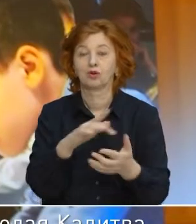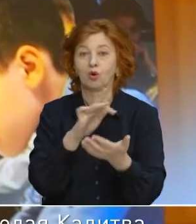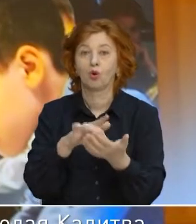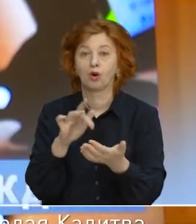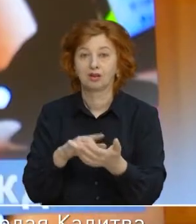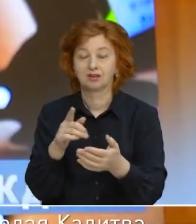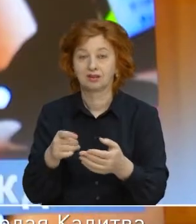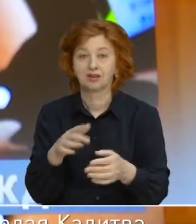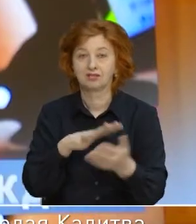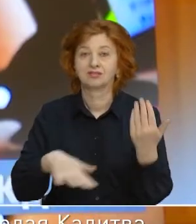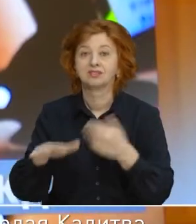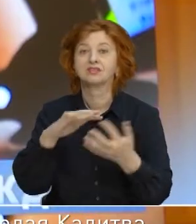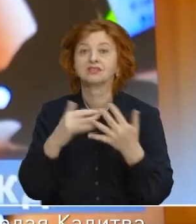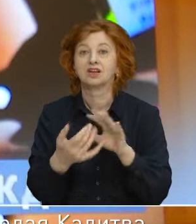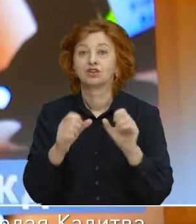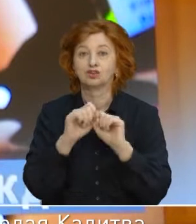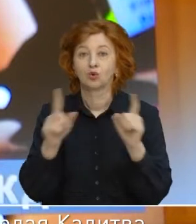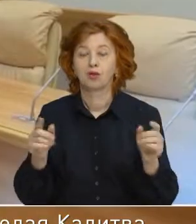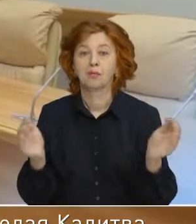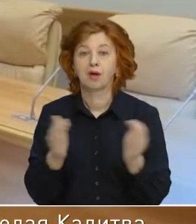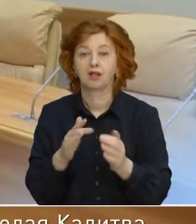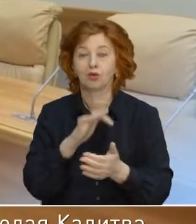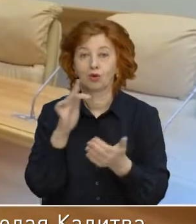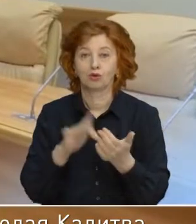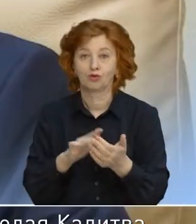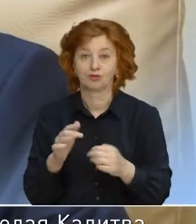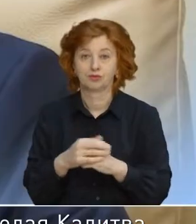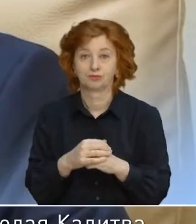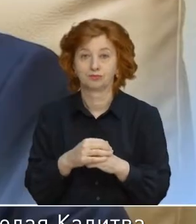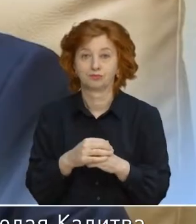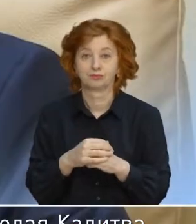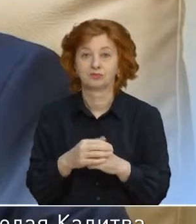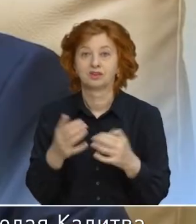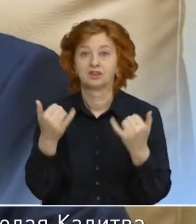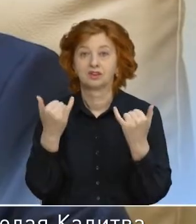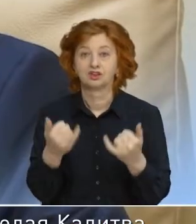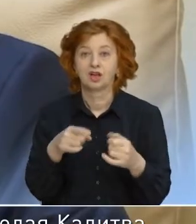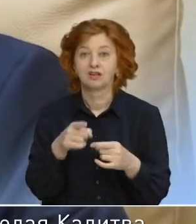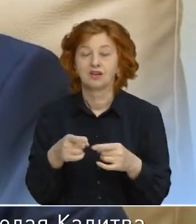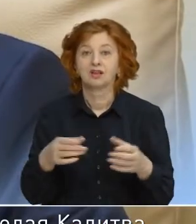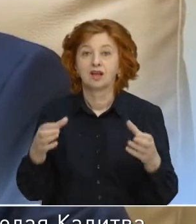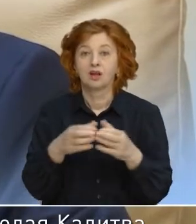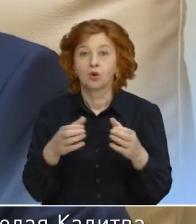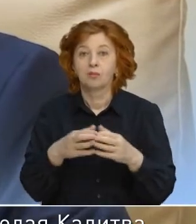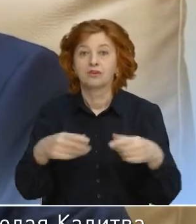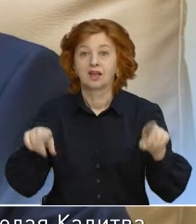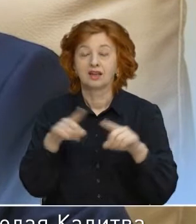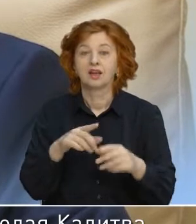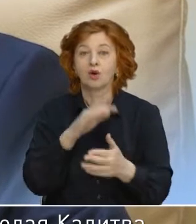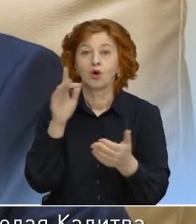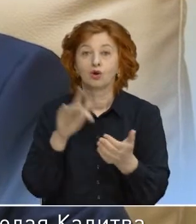на базе сельских школ и школ малых городов. Срок до 5 октября текущего года